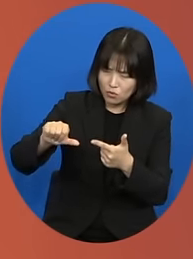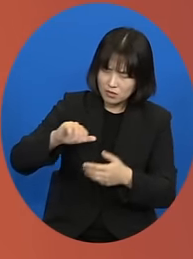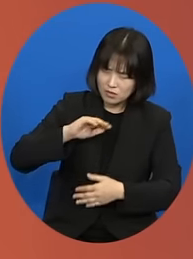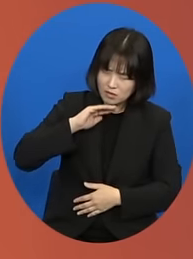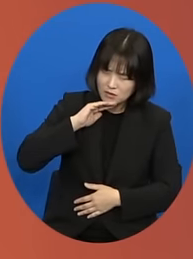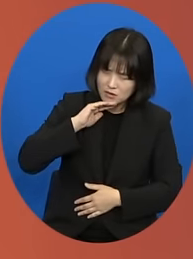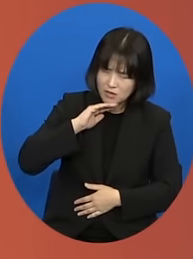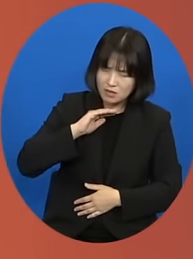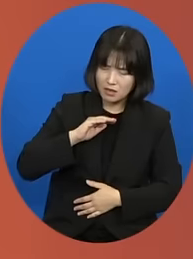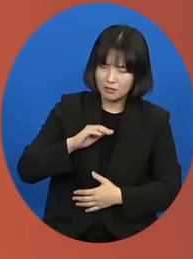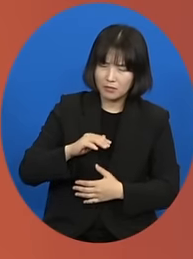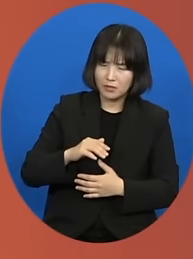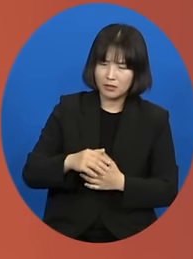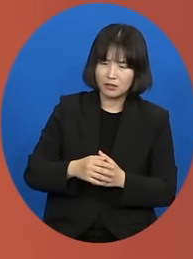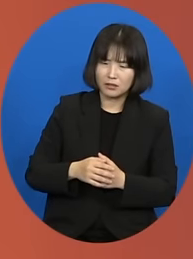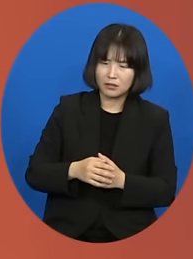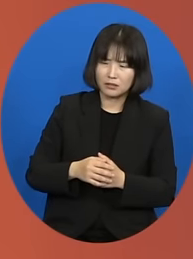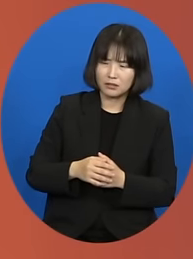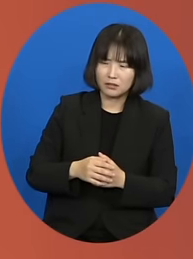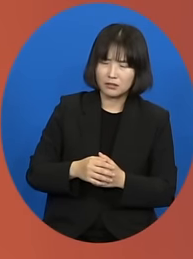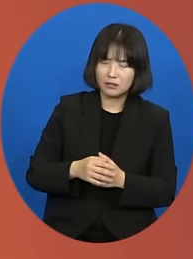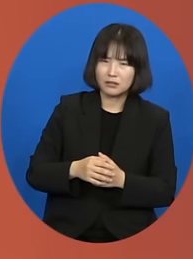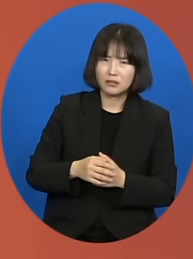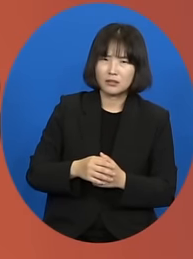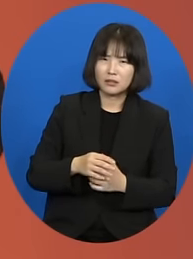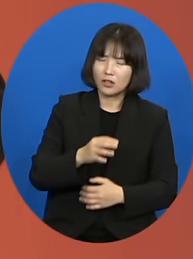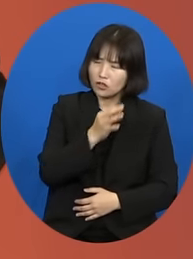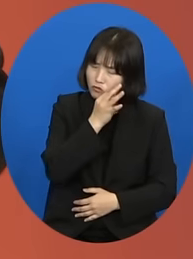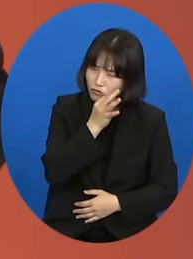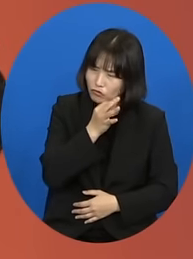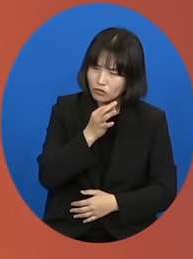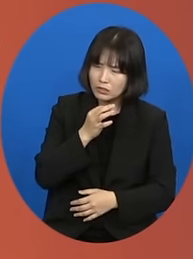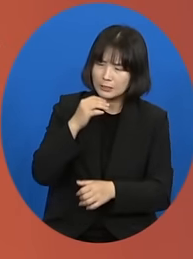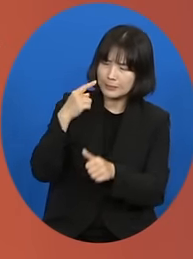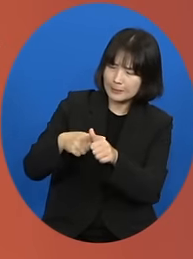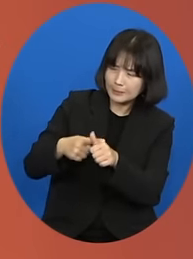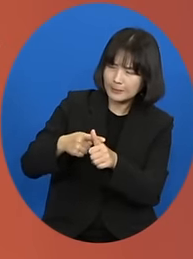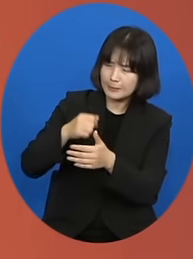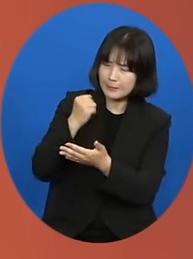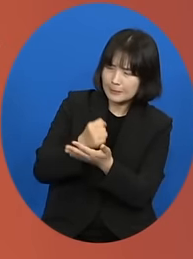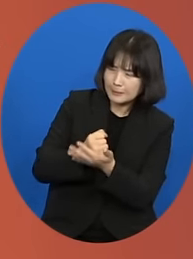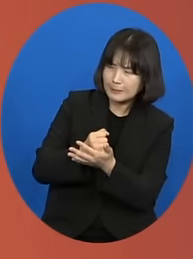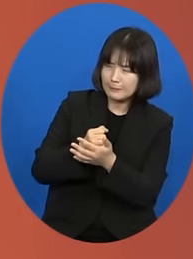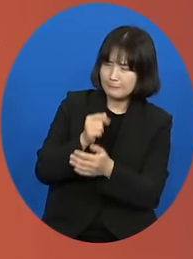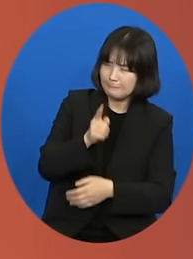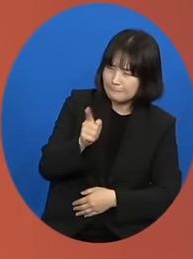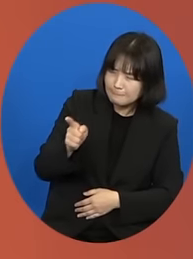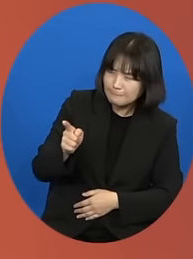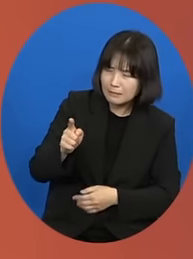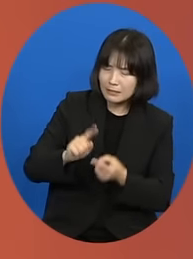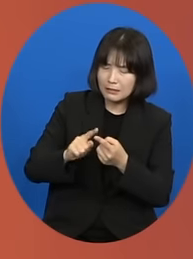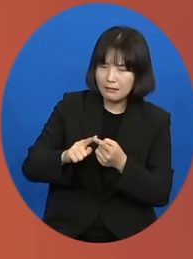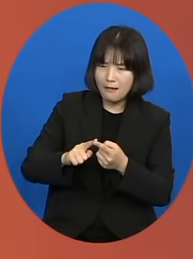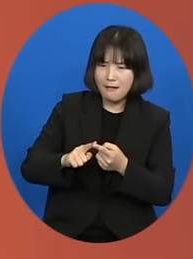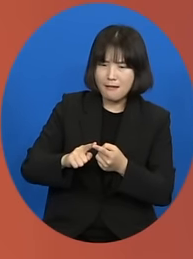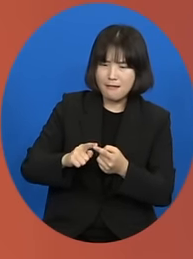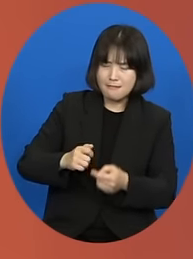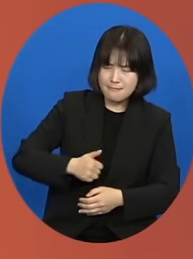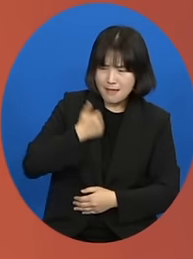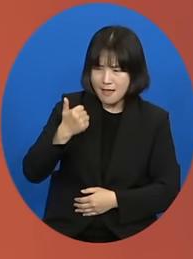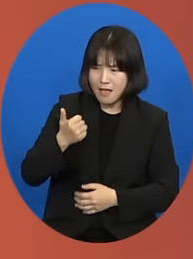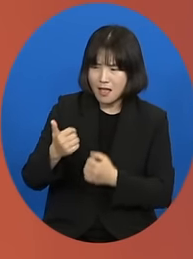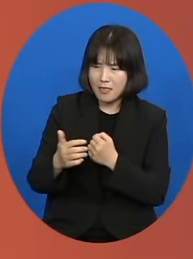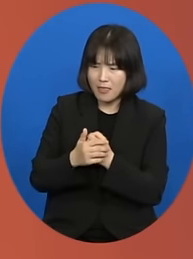당했던 수모와 무시와 멸시와 조롱과 손가락질에 대해서 화가 잔뜩 났을 테니까 그